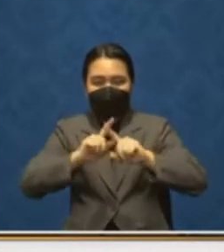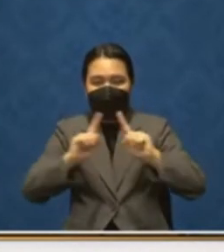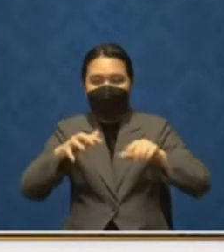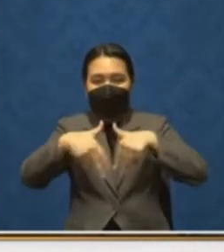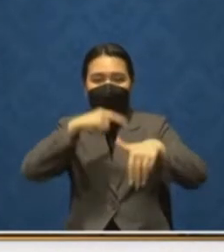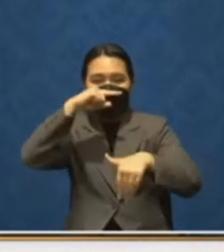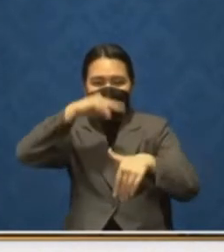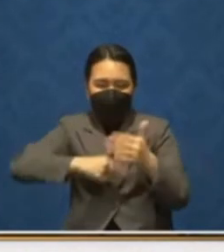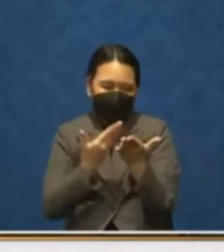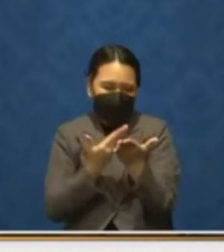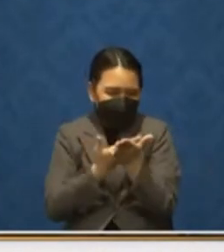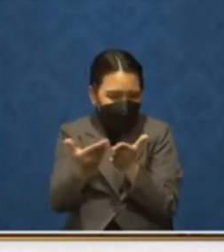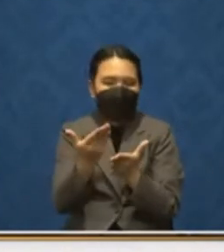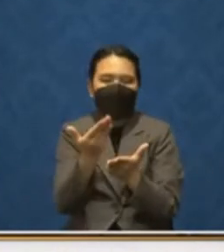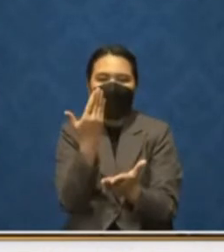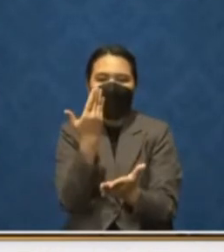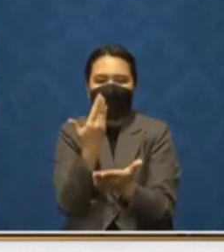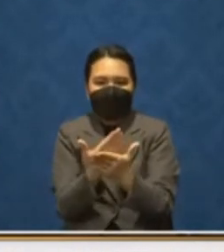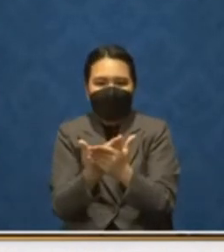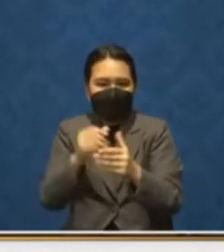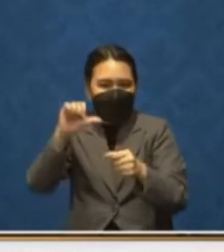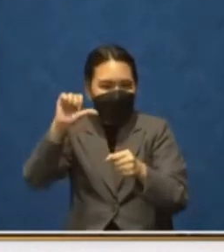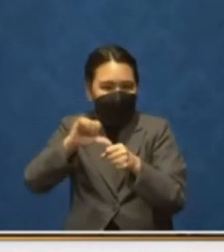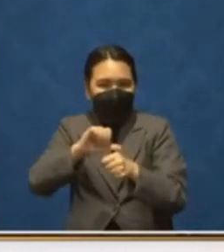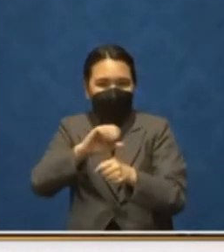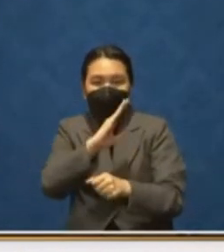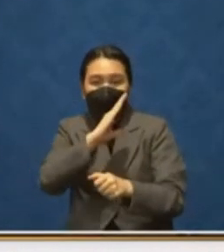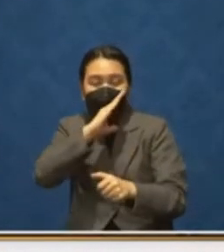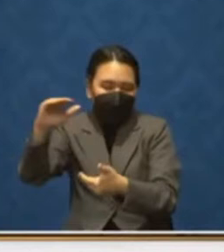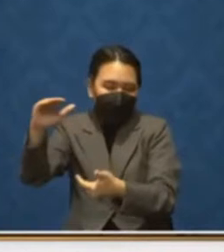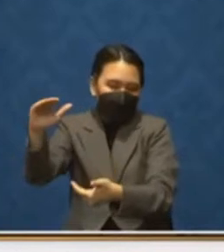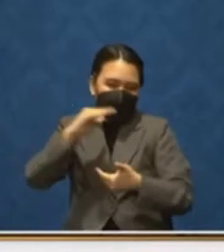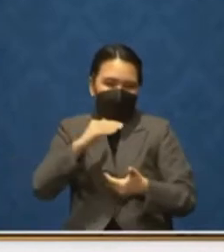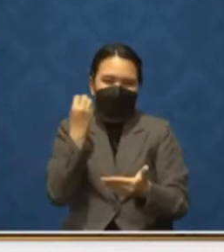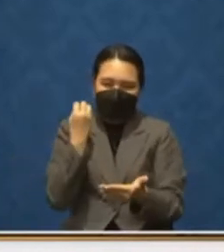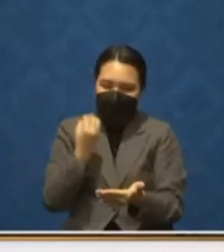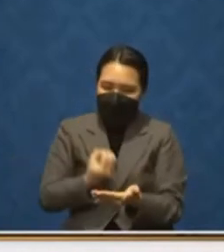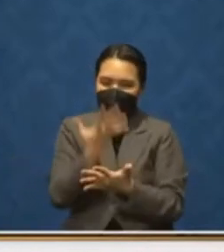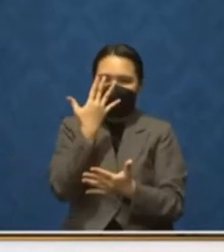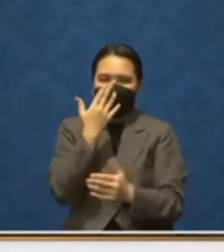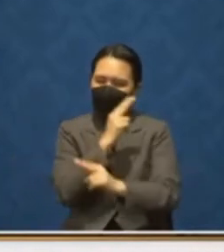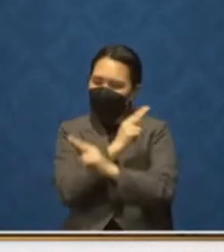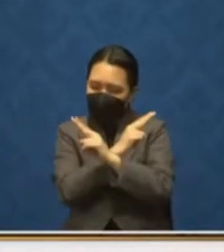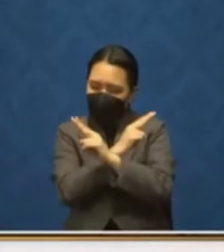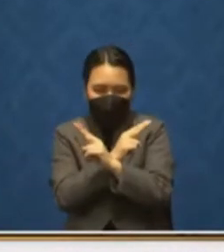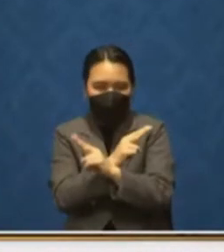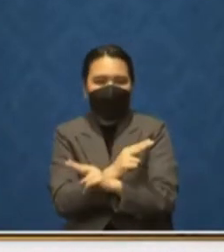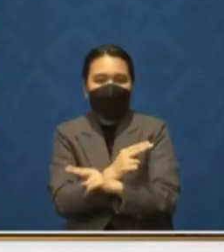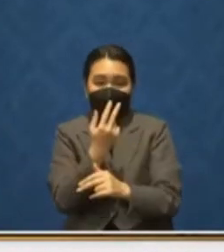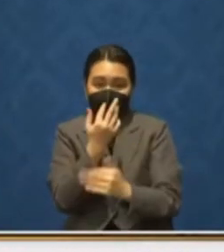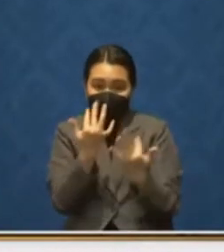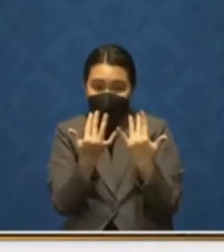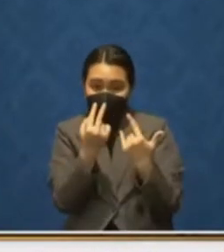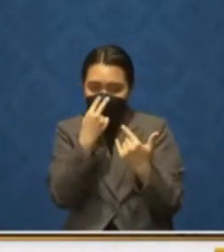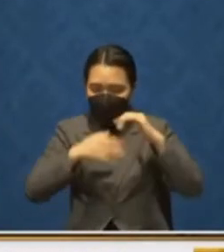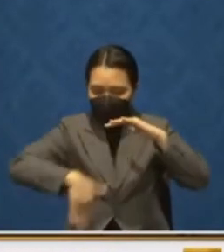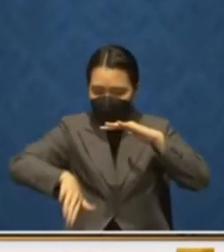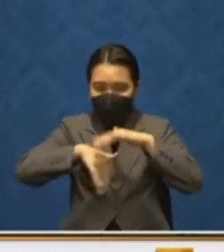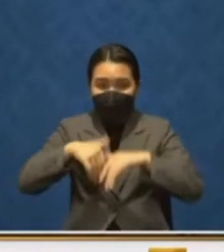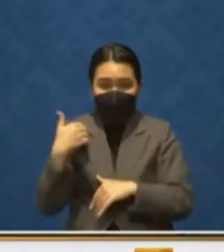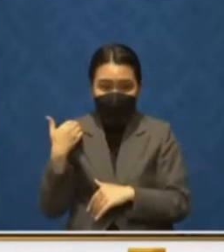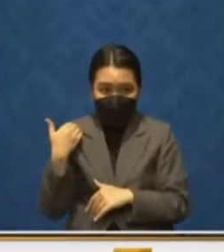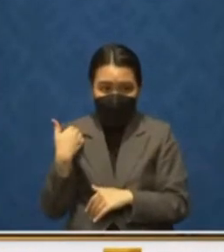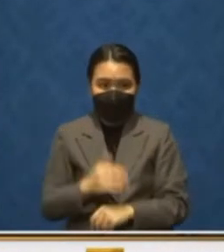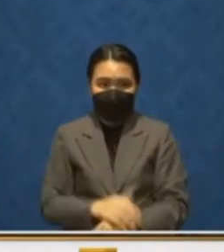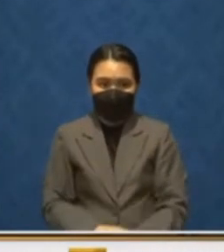ที่ cone tipโกหกก็นำเข้าแทงอีกหลายเท่าตัวเดี๋ยวดูหลักฐานของผมนะครับผมขอเพิ่มเริ่มชาร์จ